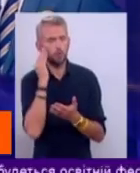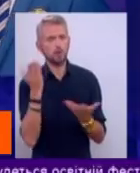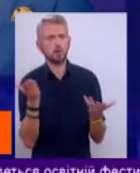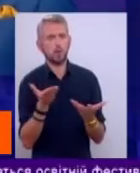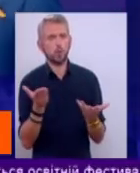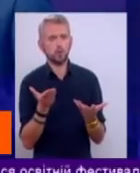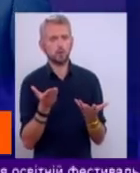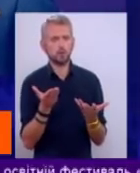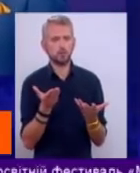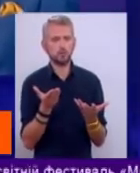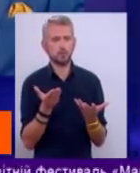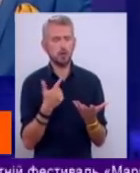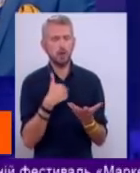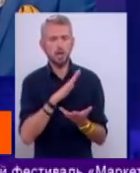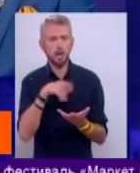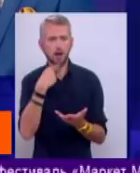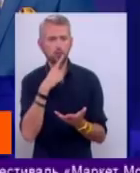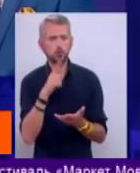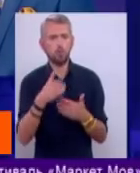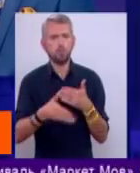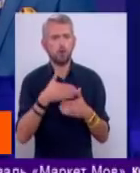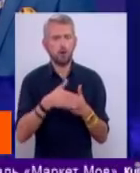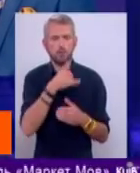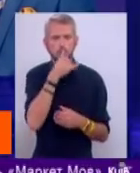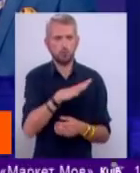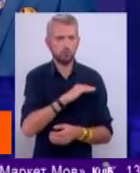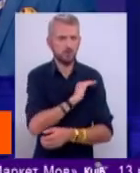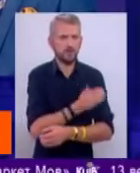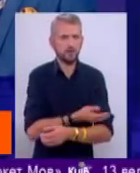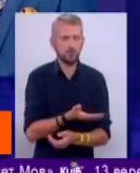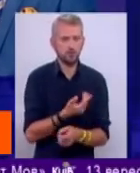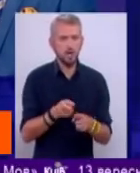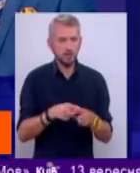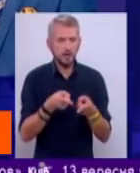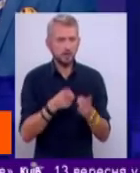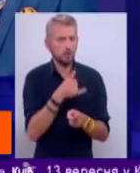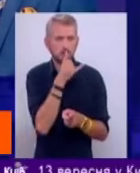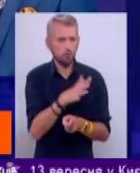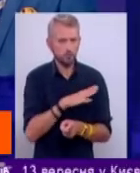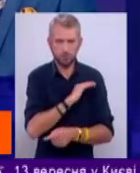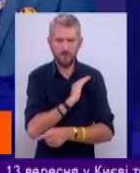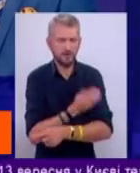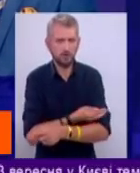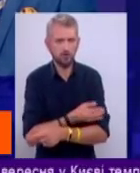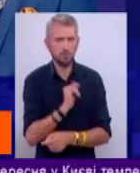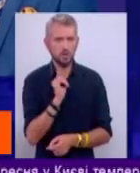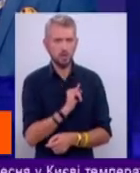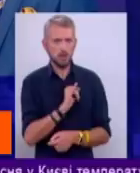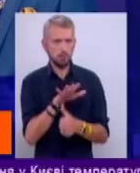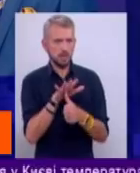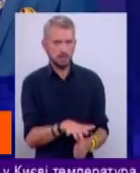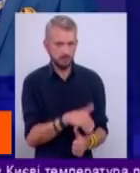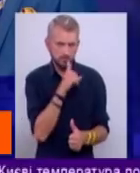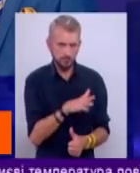там... ну, я не кажу, що покарання не може бути фізичним, і це дійсно не може бути фізичним і